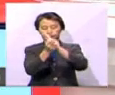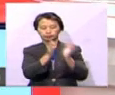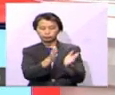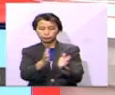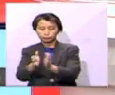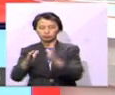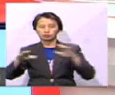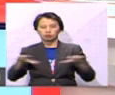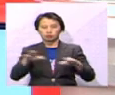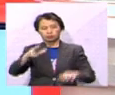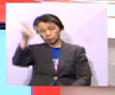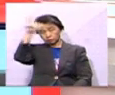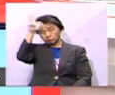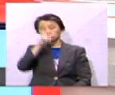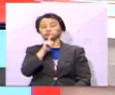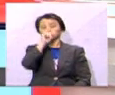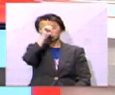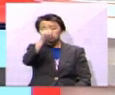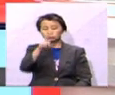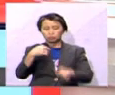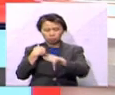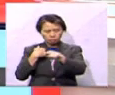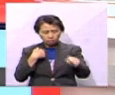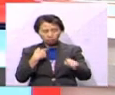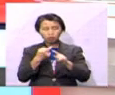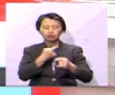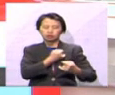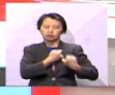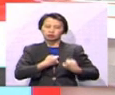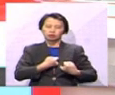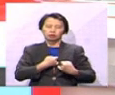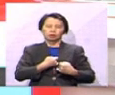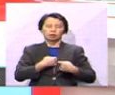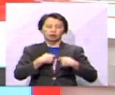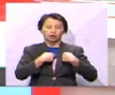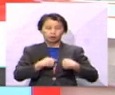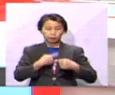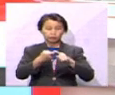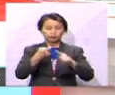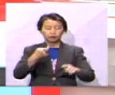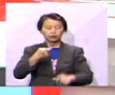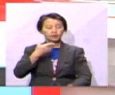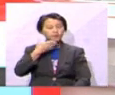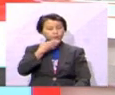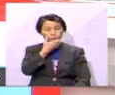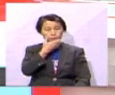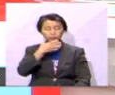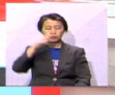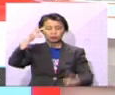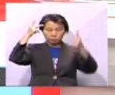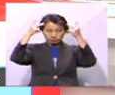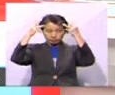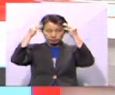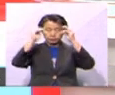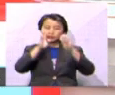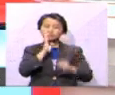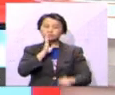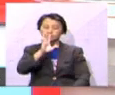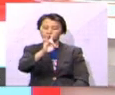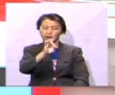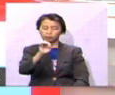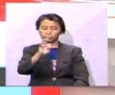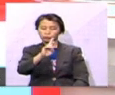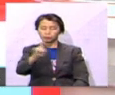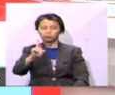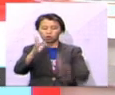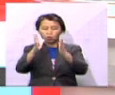yang dilaksana kerajaan sebenarnya lahir daripada isi hati generasi muda. Menurut Perdana Menteri Datuk Seri Najib Tun Razak, 80,000